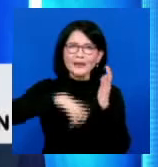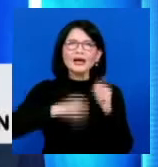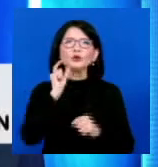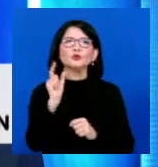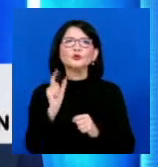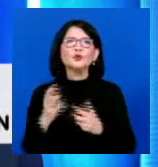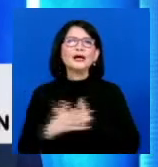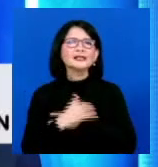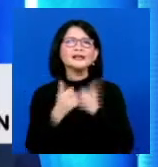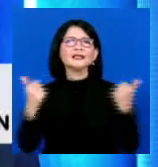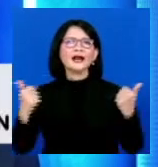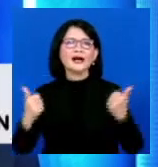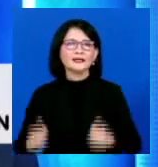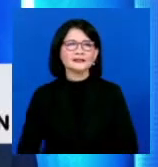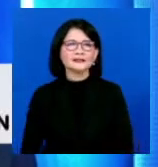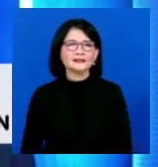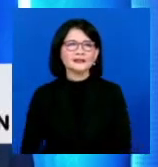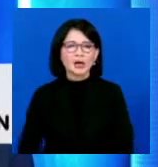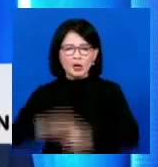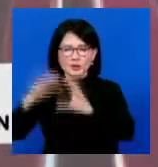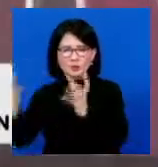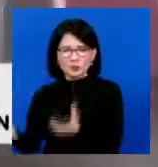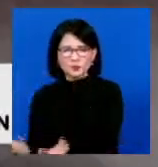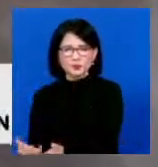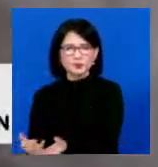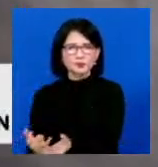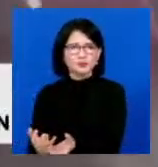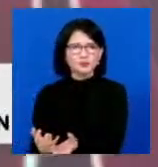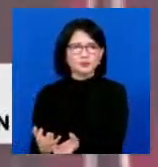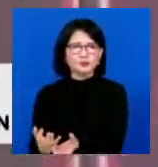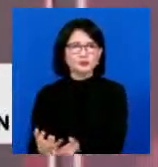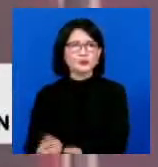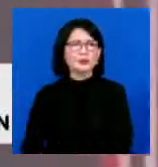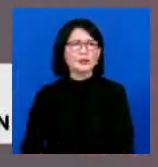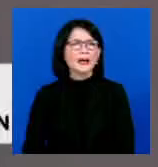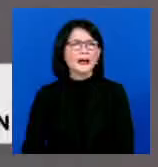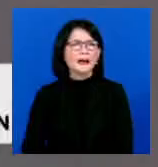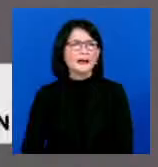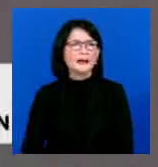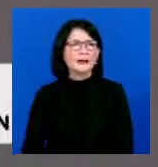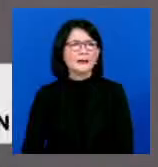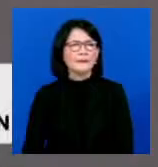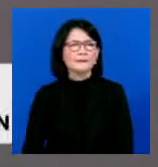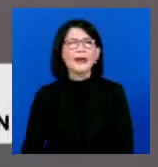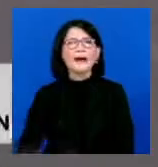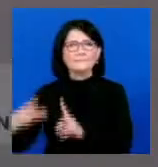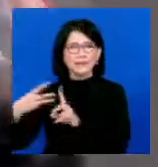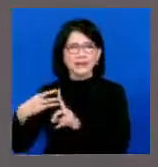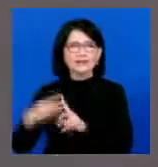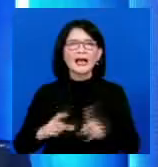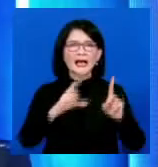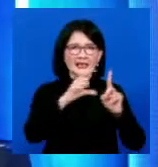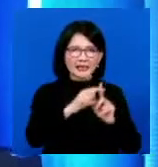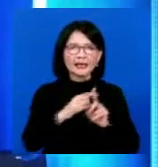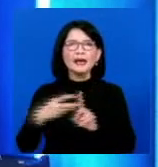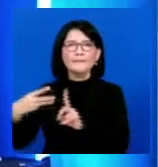selanjutnya saya akan ambil bola poin pertanyaan huruf b d dan b Baik